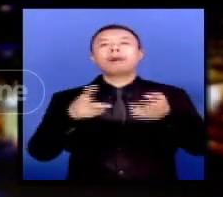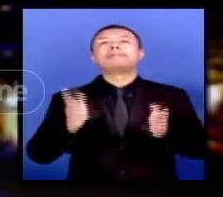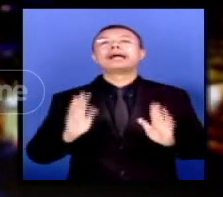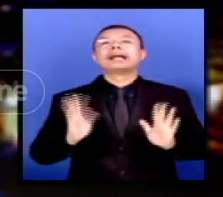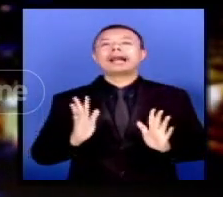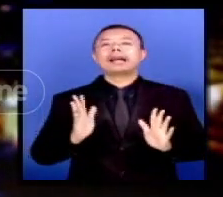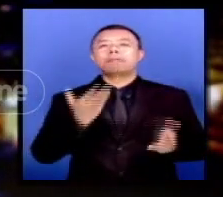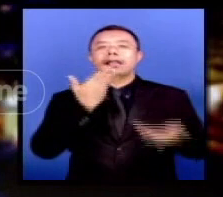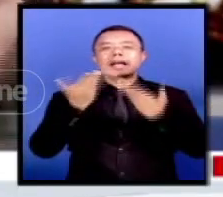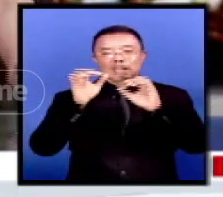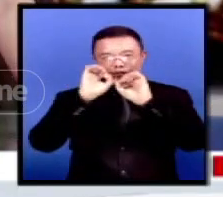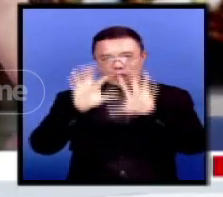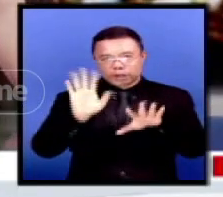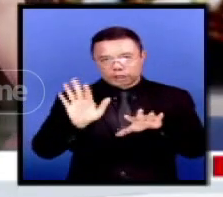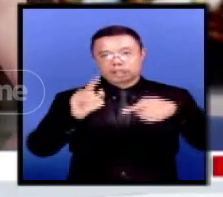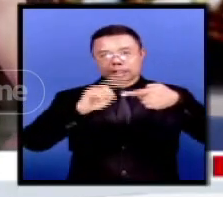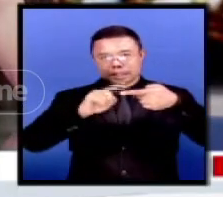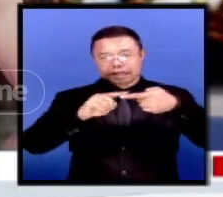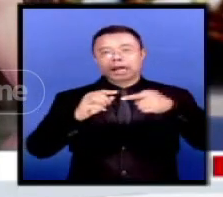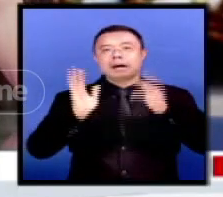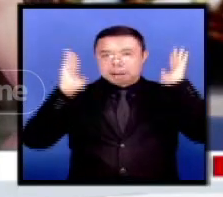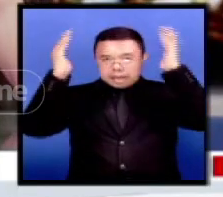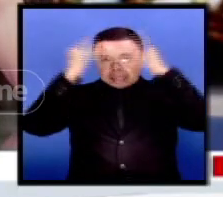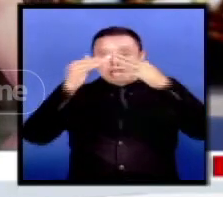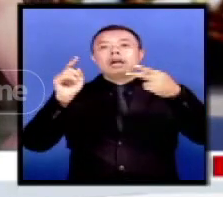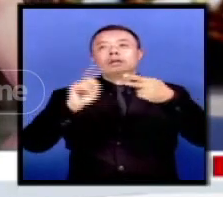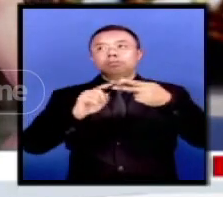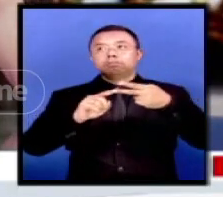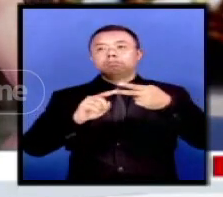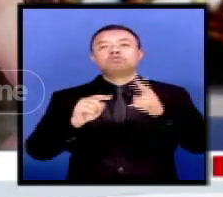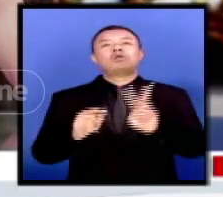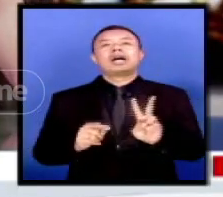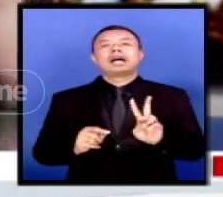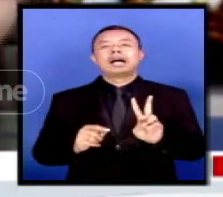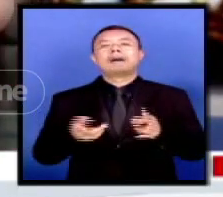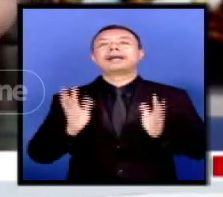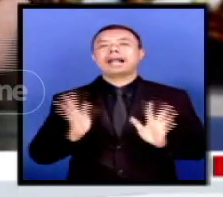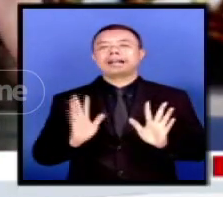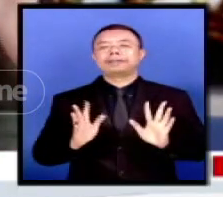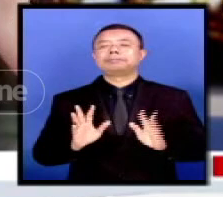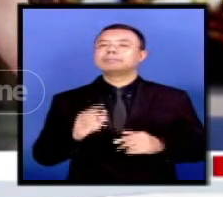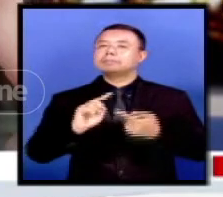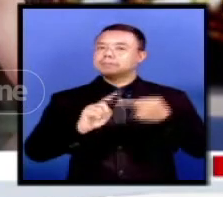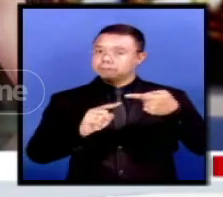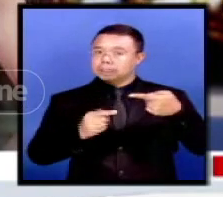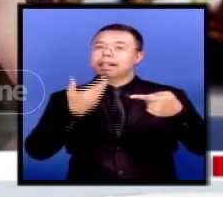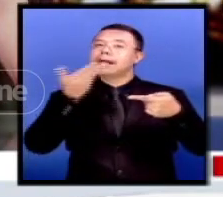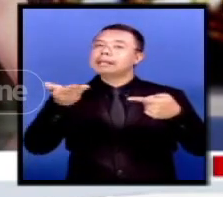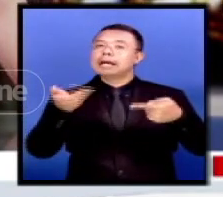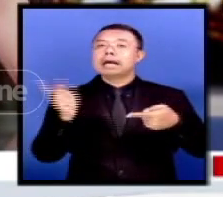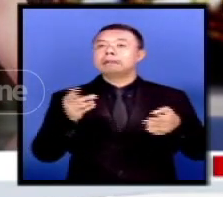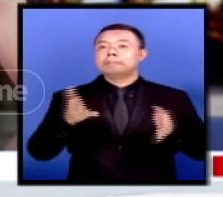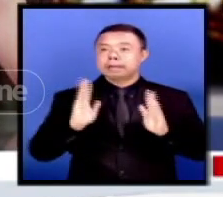Medan. Di Biro Makassar sudah ada Andi Kumala dan di Biro Medan ada Wanasari. Dan pertama kita ke Biro Medan terlebih